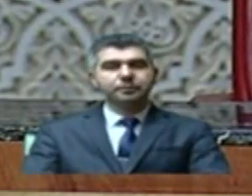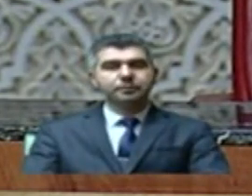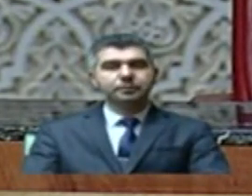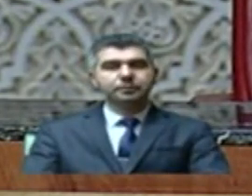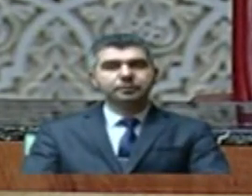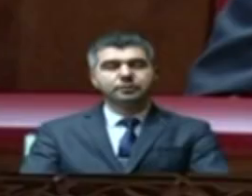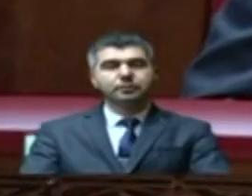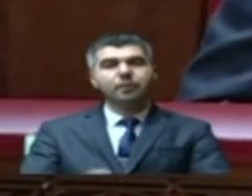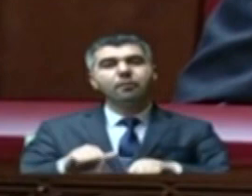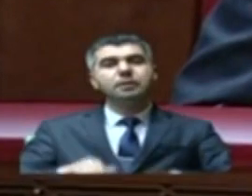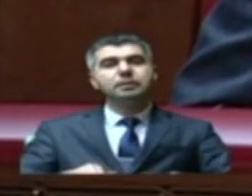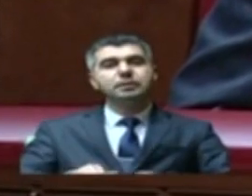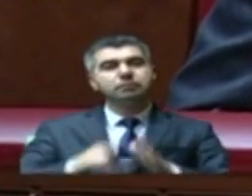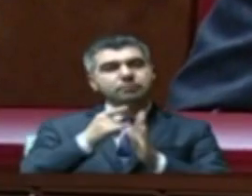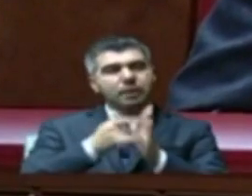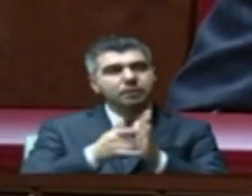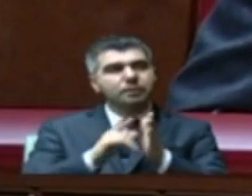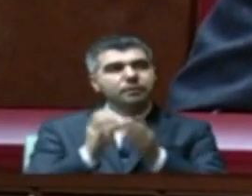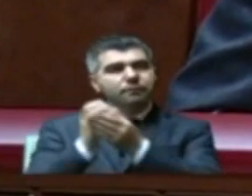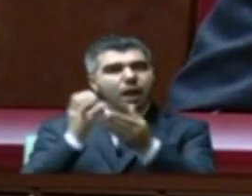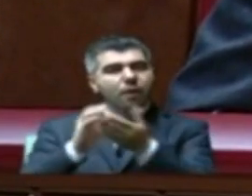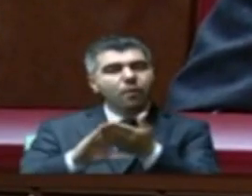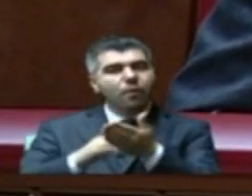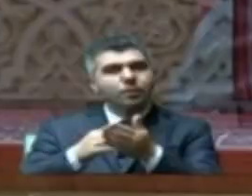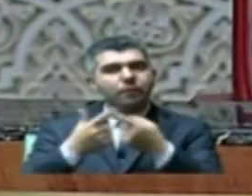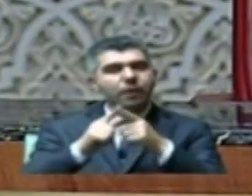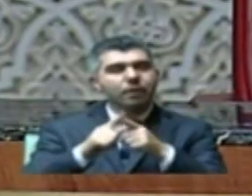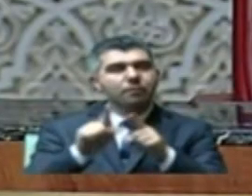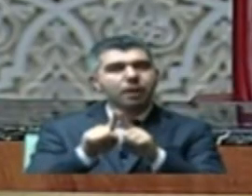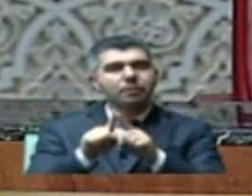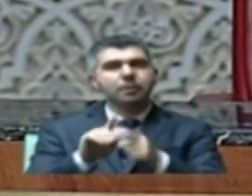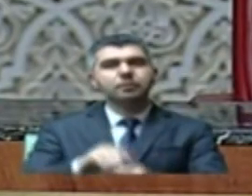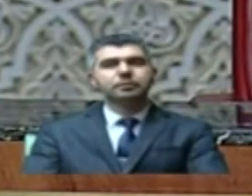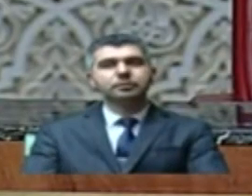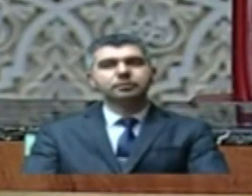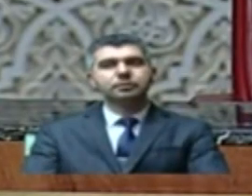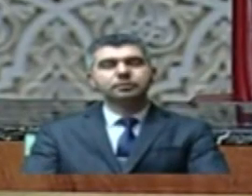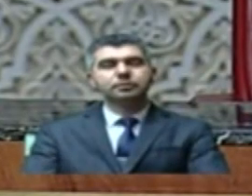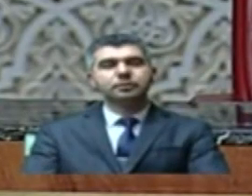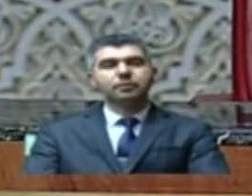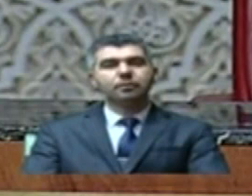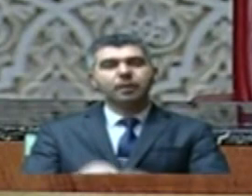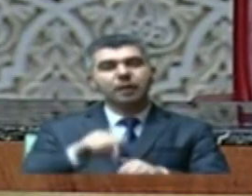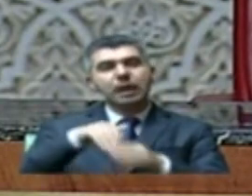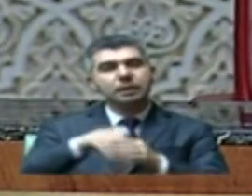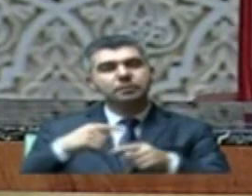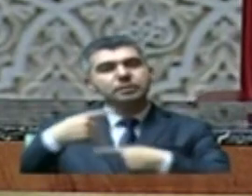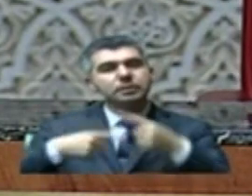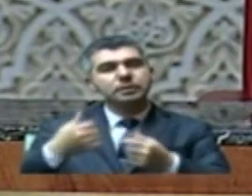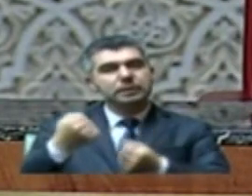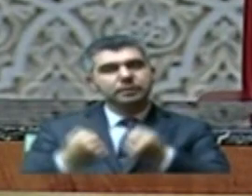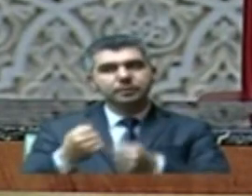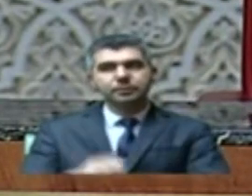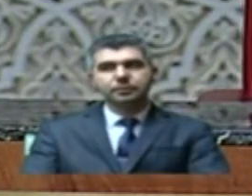لقطاع النقل، وموضوعه المشاكل التي يعانيها قطاع النقل الدولي. الكلمه لاحد الساده المستشارين فريق الاسرى والمعاصره